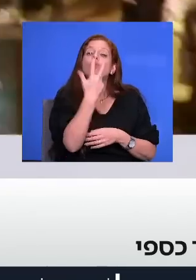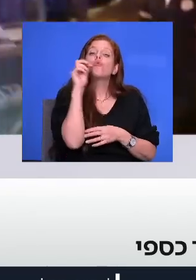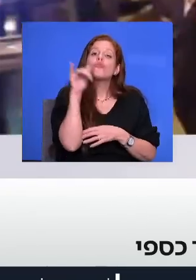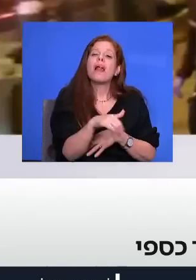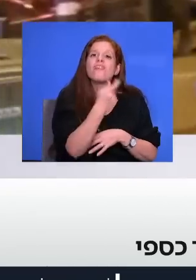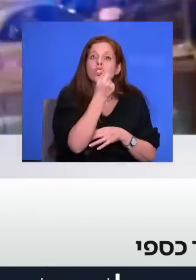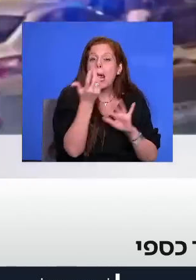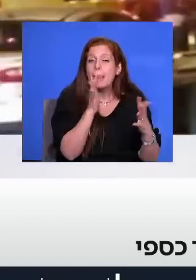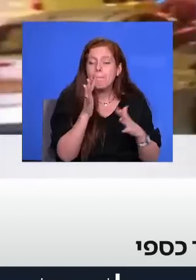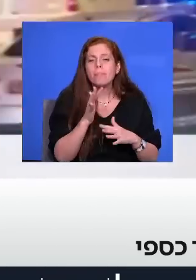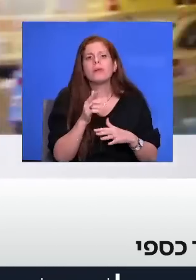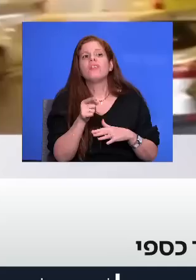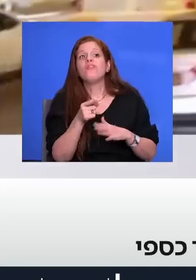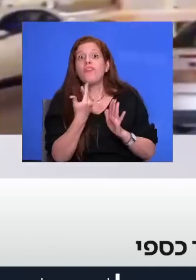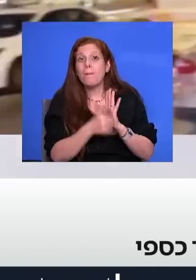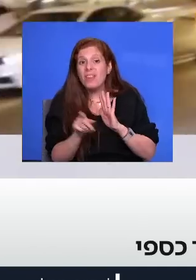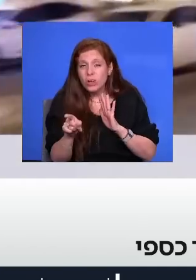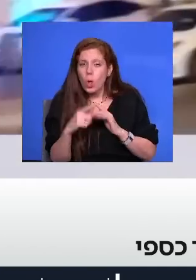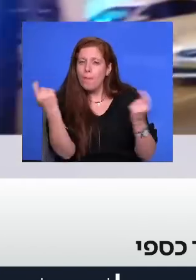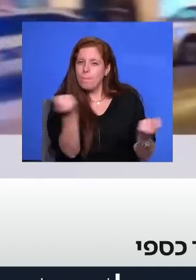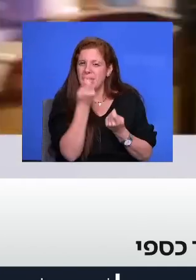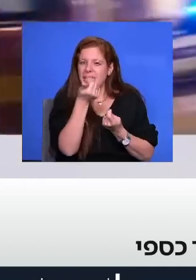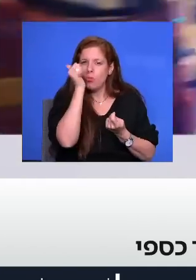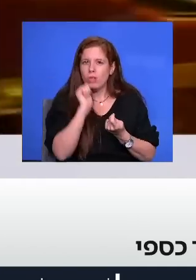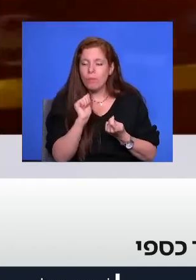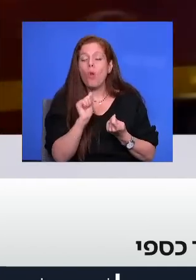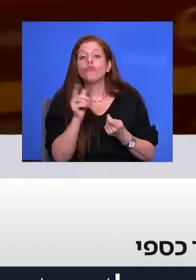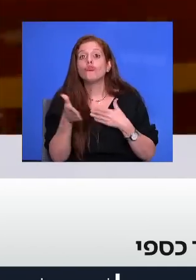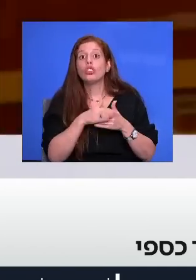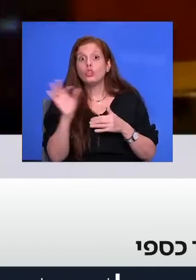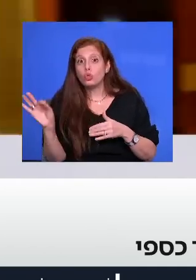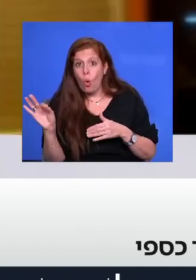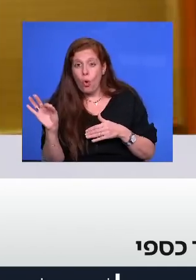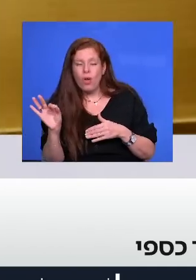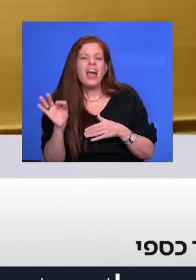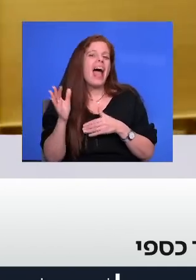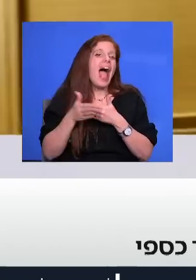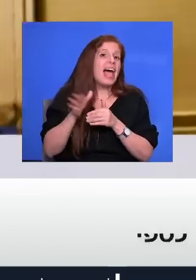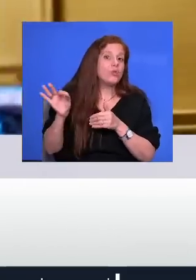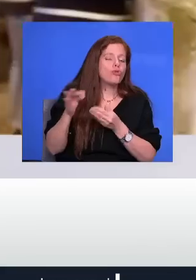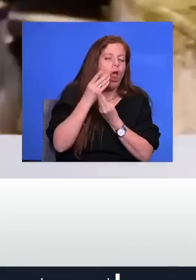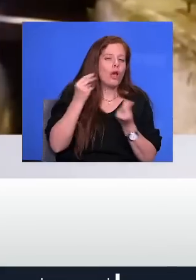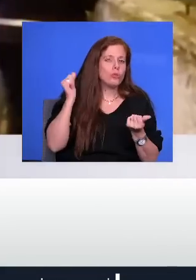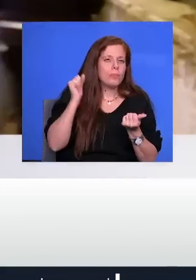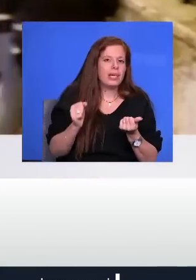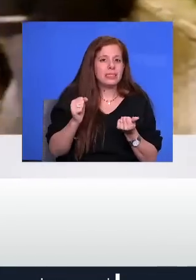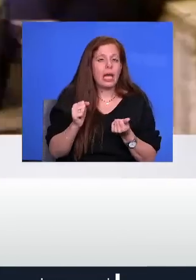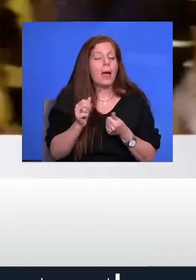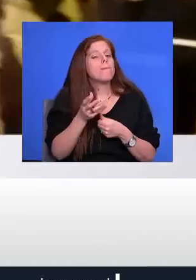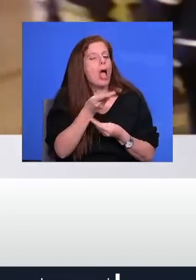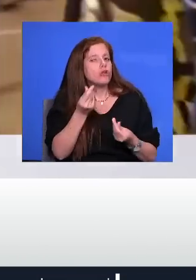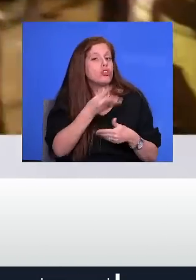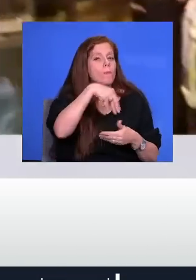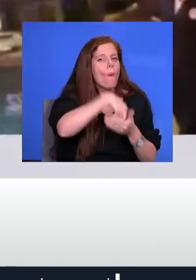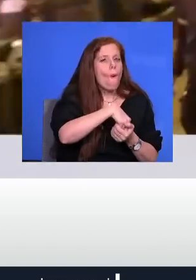לערך, ומלבדו גם פרסמנו אתמול לראשונה שאשתו, רעייתו של החשוד ברצח, נעצרה גם היא בחשד למעורבות